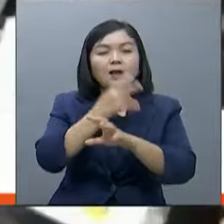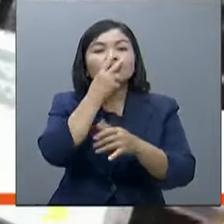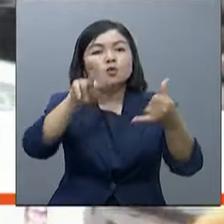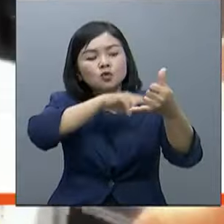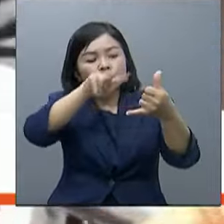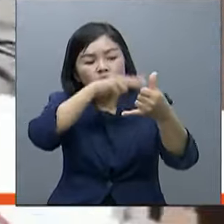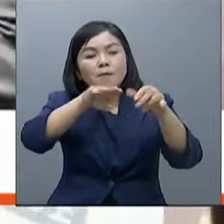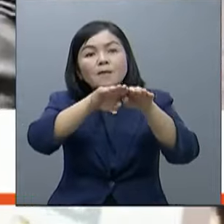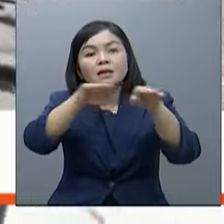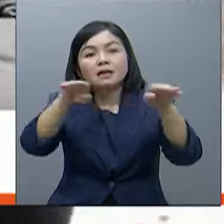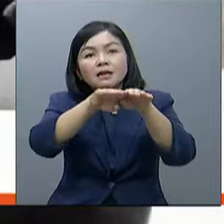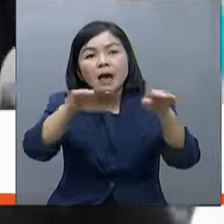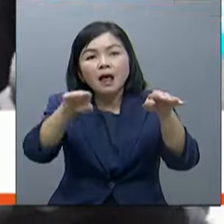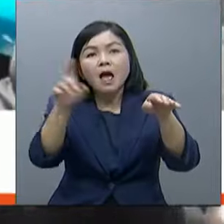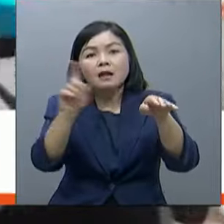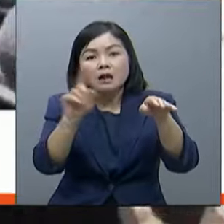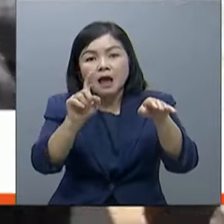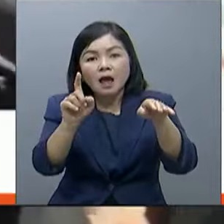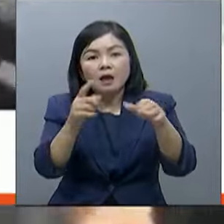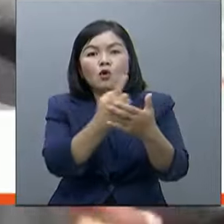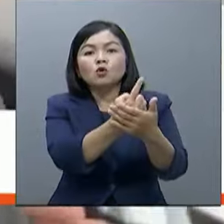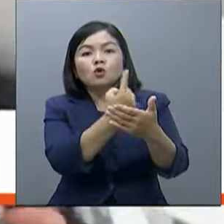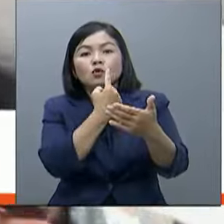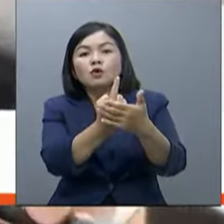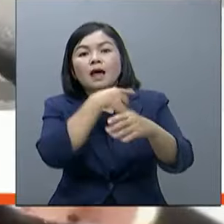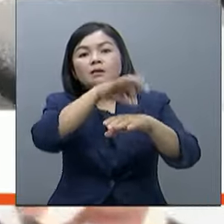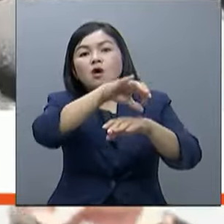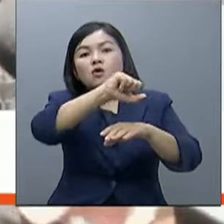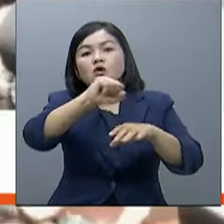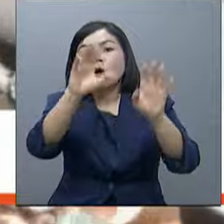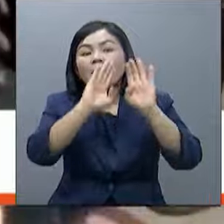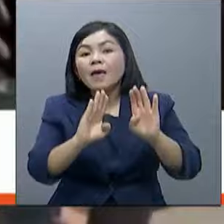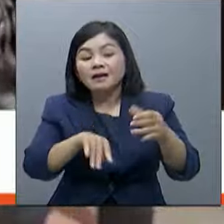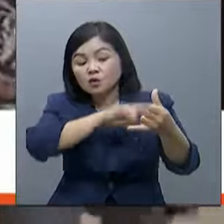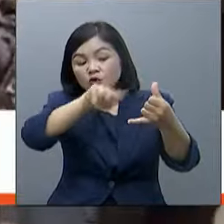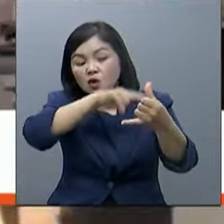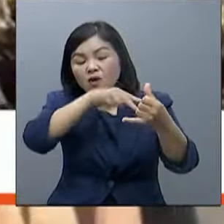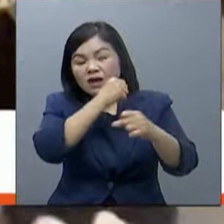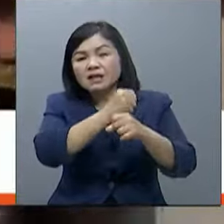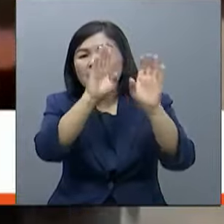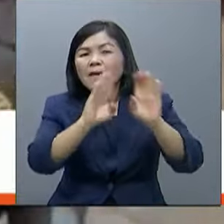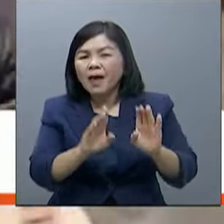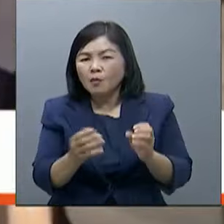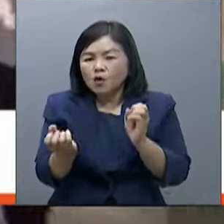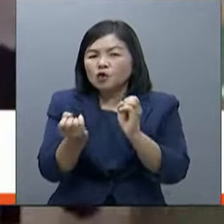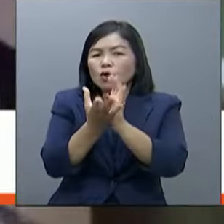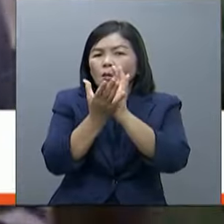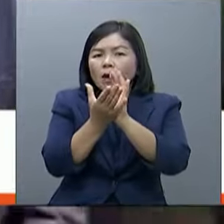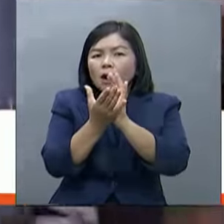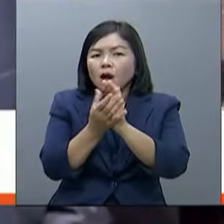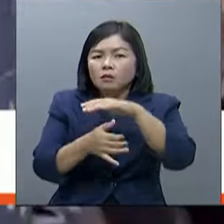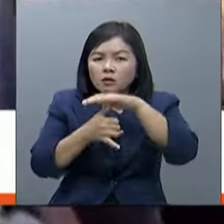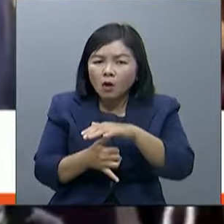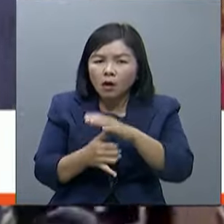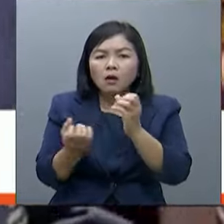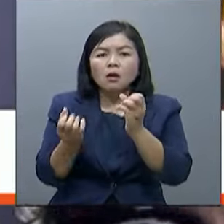ระดับมาตรฐานการกระทำของผู้แทนปวงชนชาวไทยจึงยื่นตรวจสอบการกระทำดังกล่าวว่าเป็นการฝ่าฝืนหรือไม่ปฏิบั